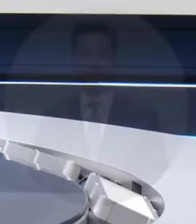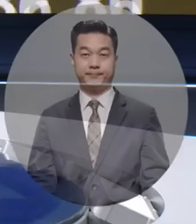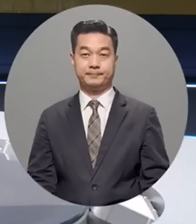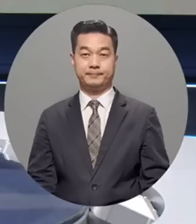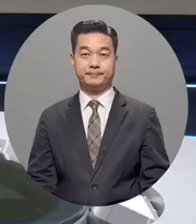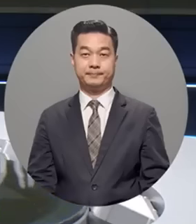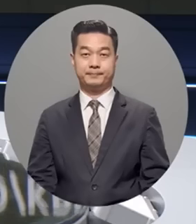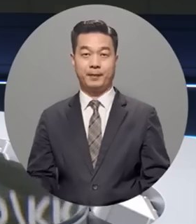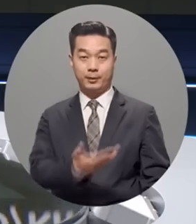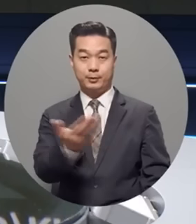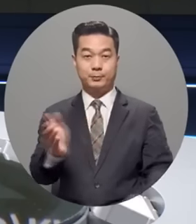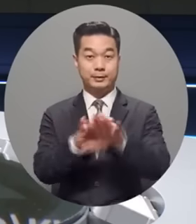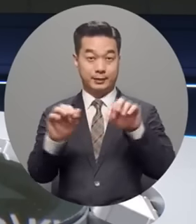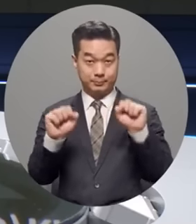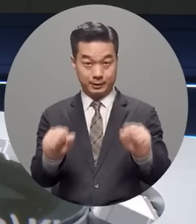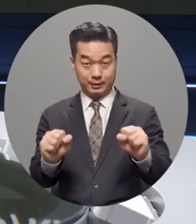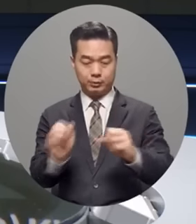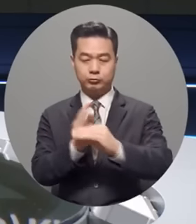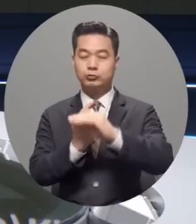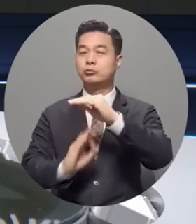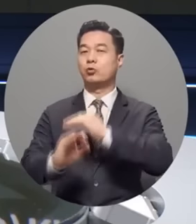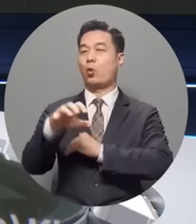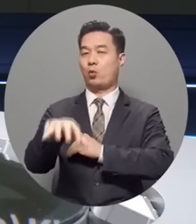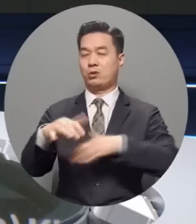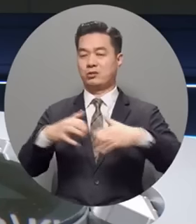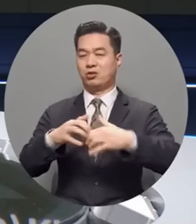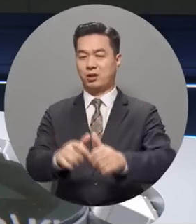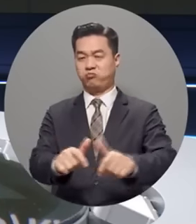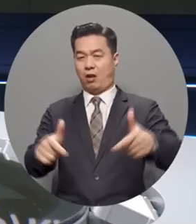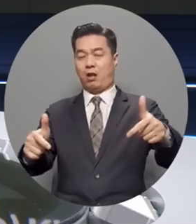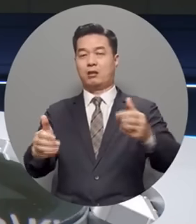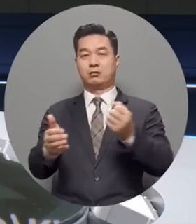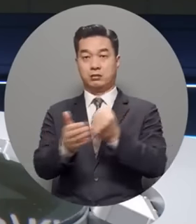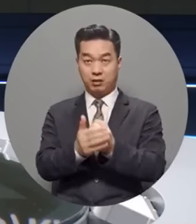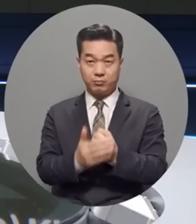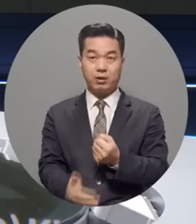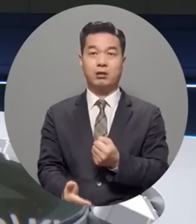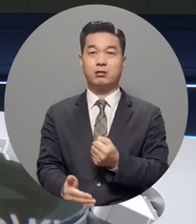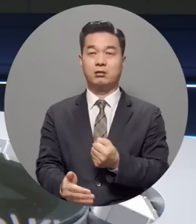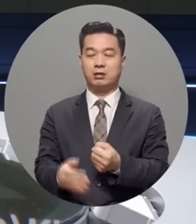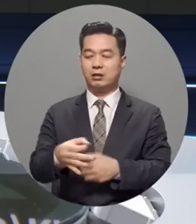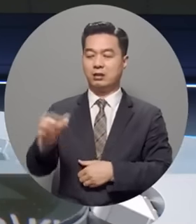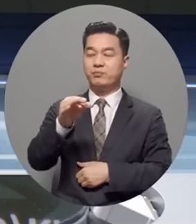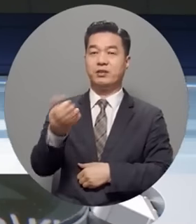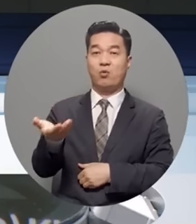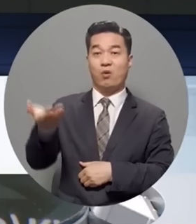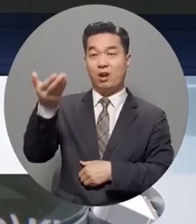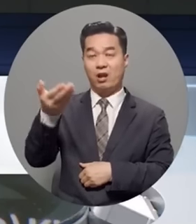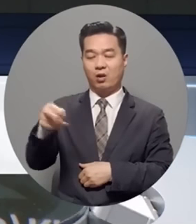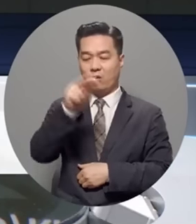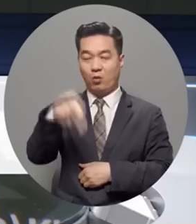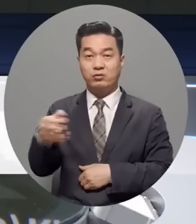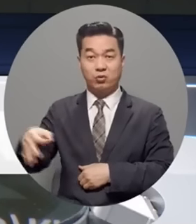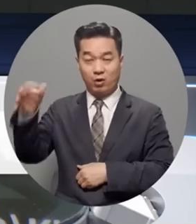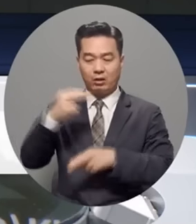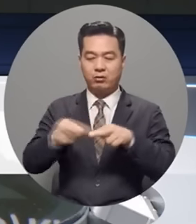여러분 안녕하십니까? 중동의 확전 위기로 고금리, 고환율, 고유가, 삼고 현상이 우리 경제를 덮치고